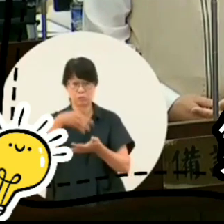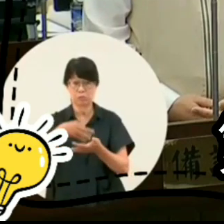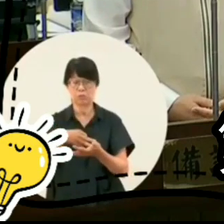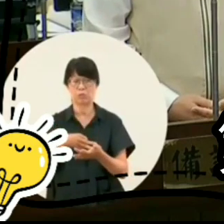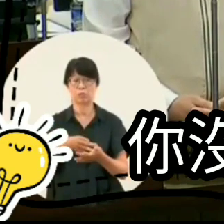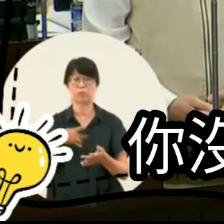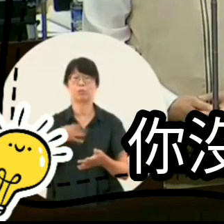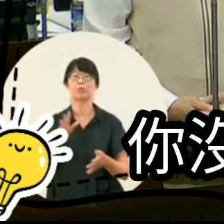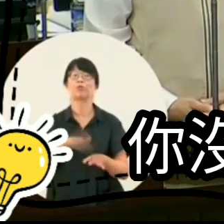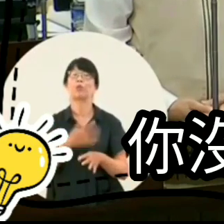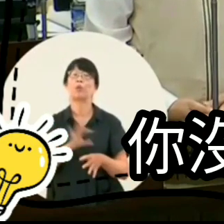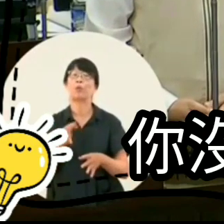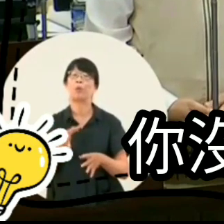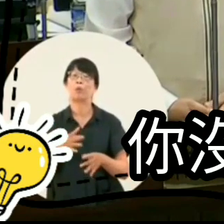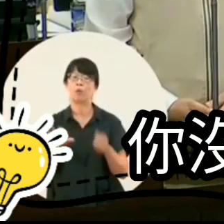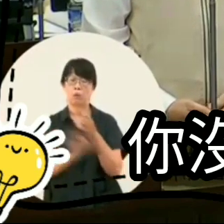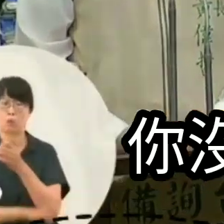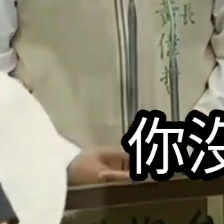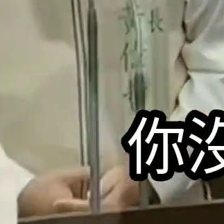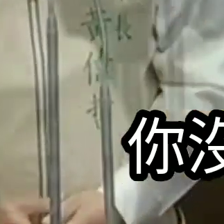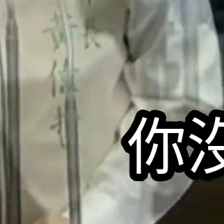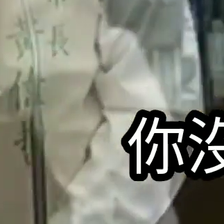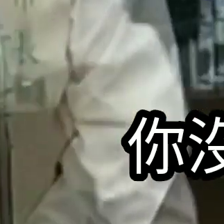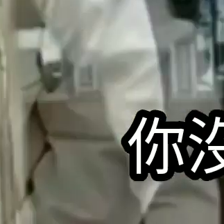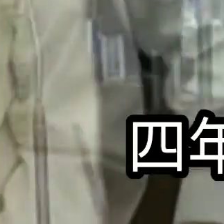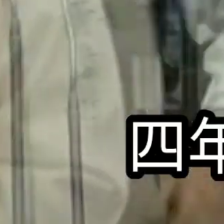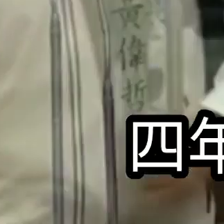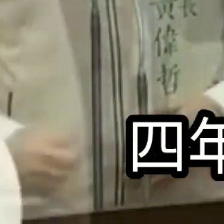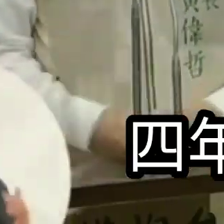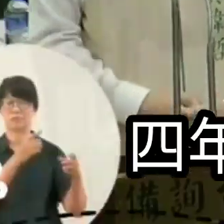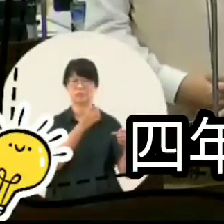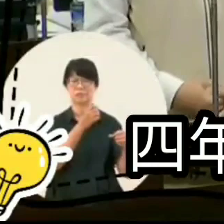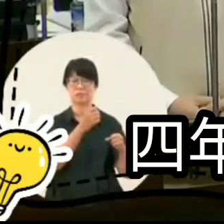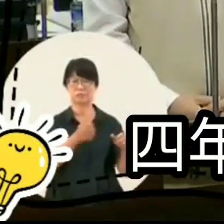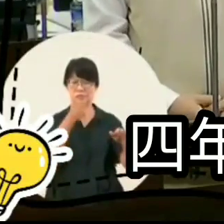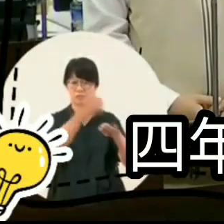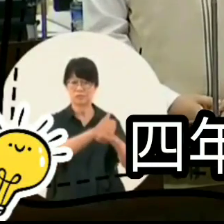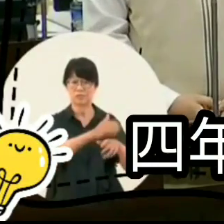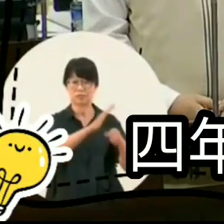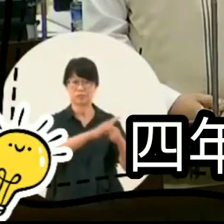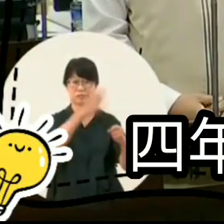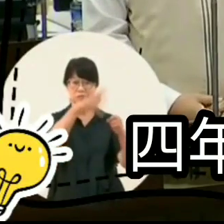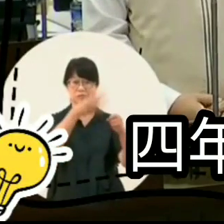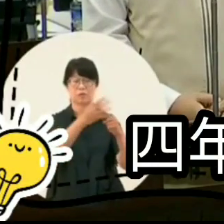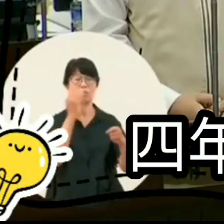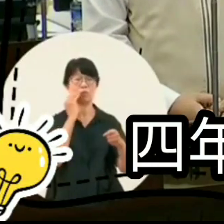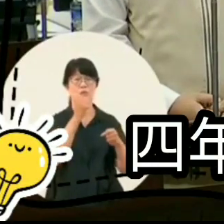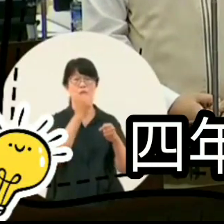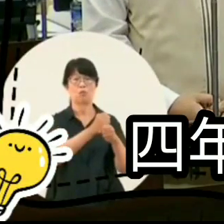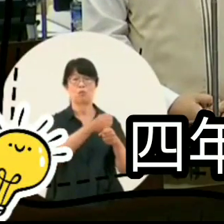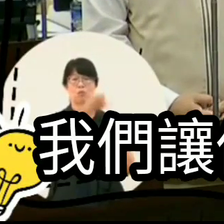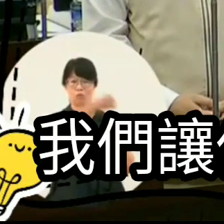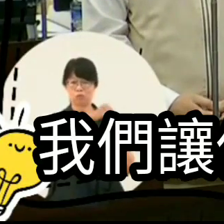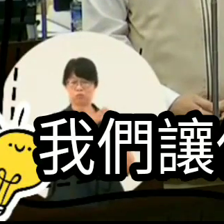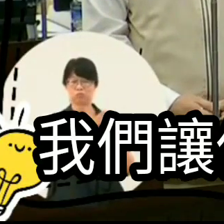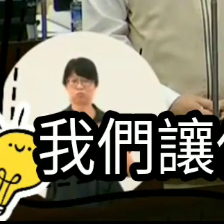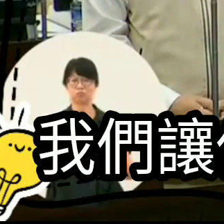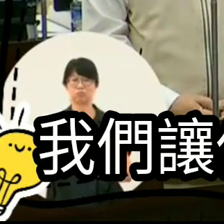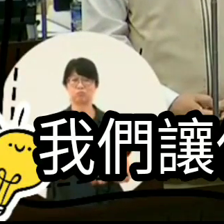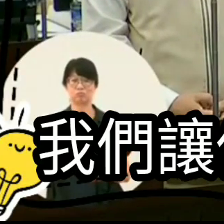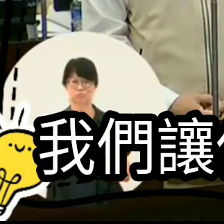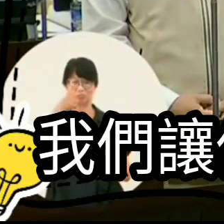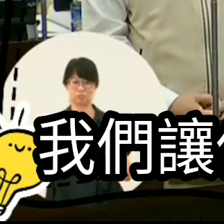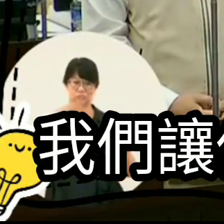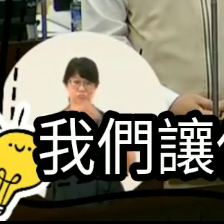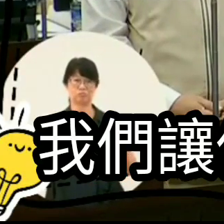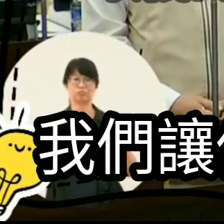污嘛？哦，你无官商勾结，我了适当搞，你若做了无好，咱